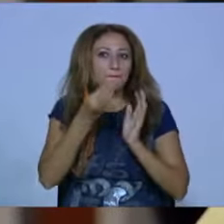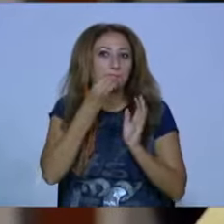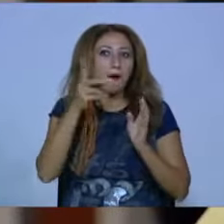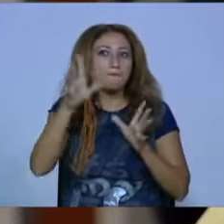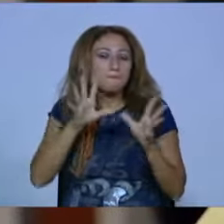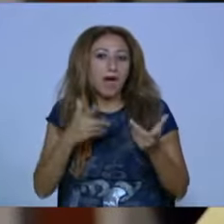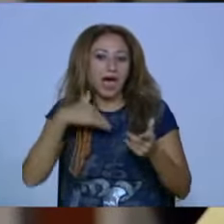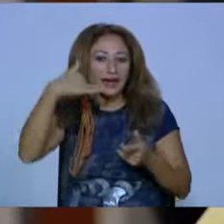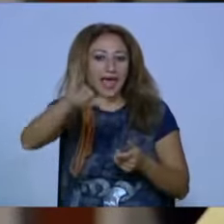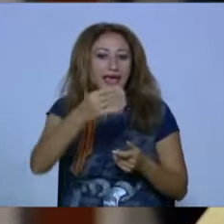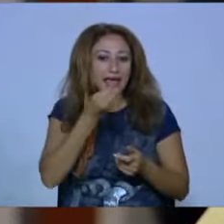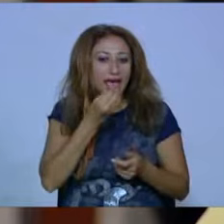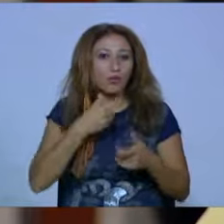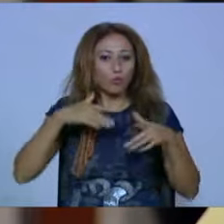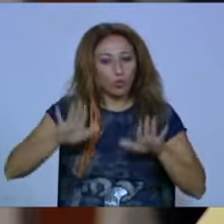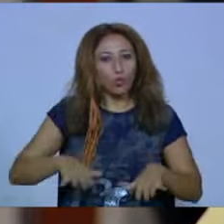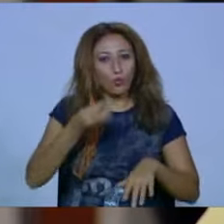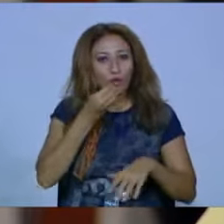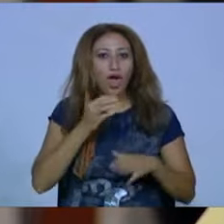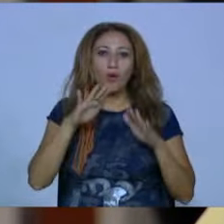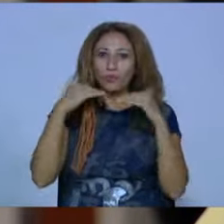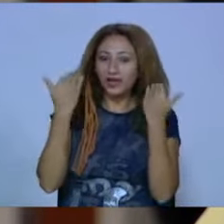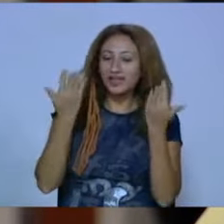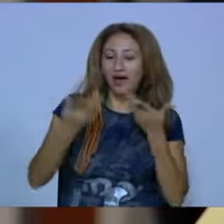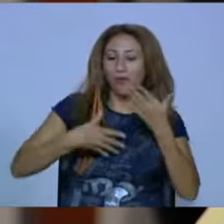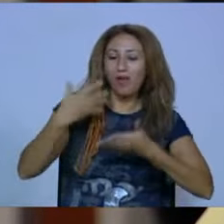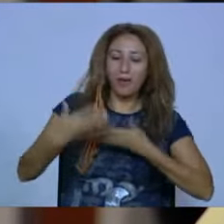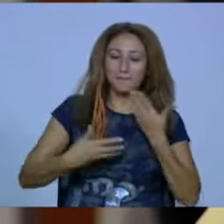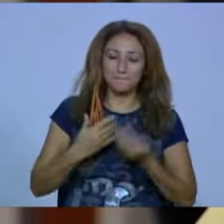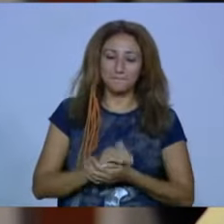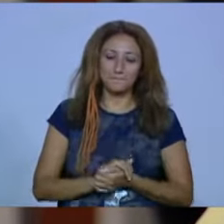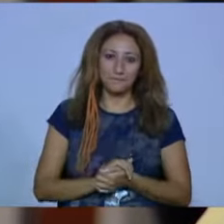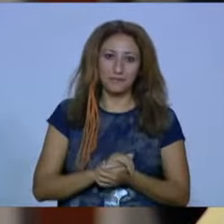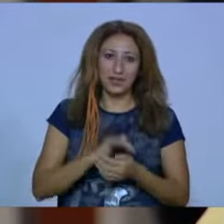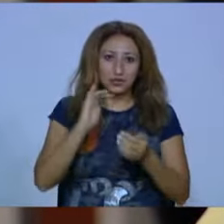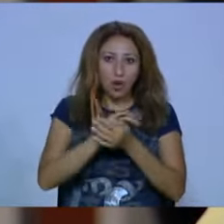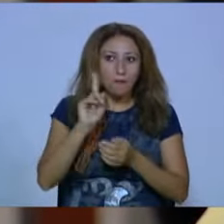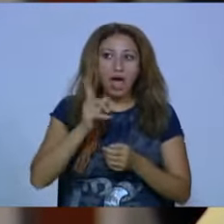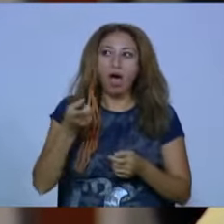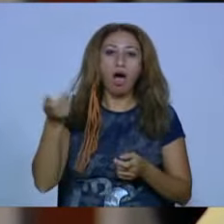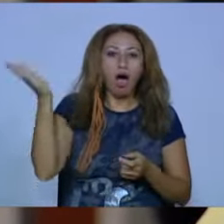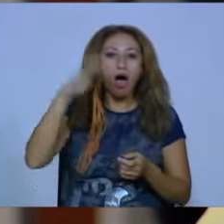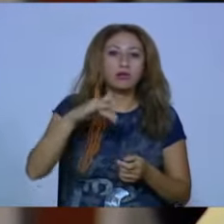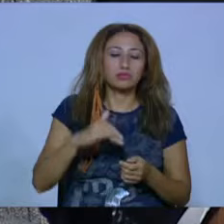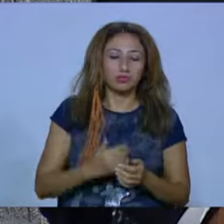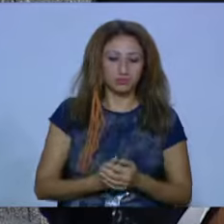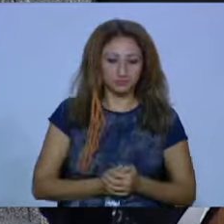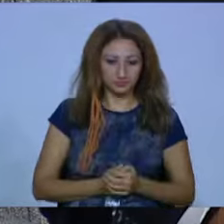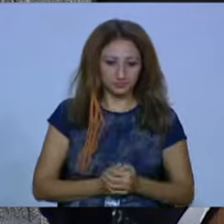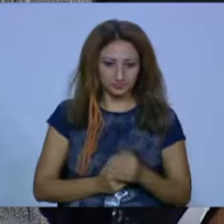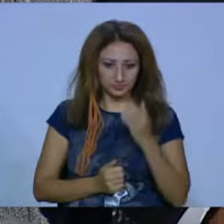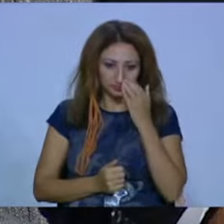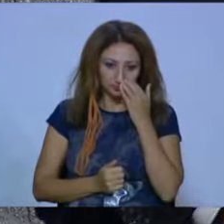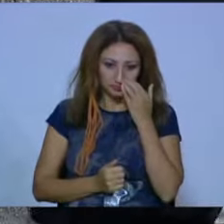واجي، ونقعد وناكل ونهزر ونضحك يعني. كانت مش علاقه اتنين صحاب بس يعني. هل كان